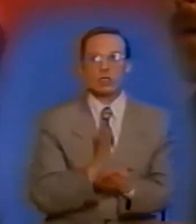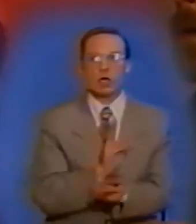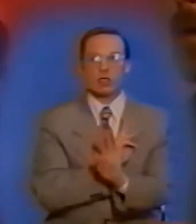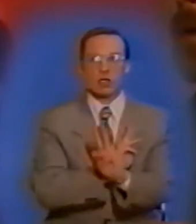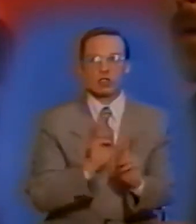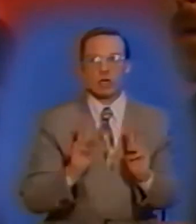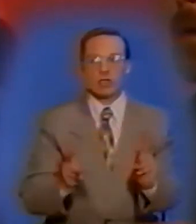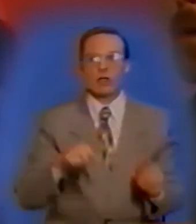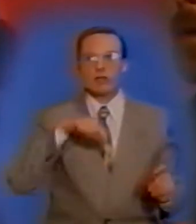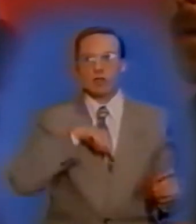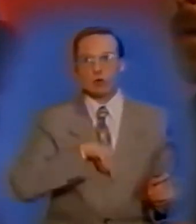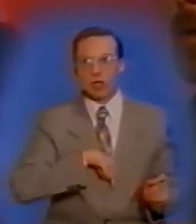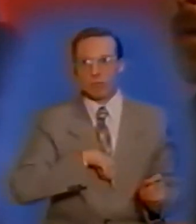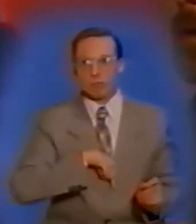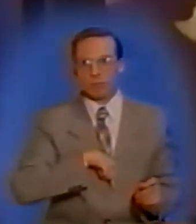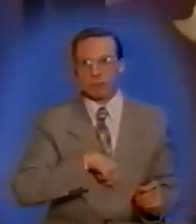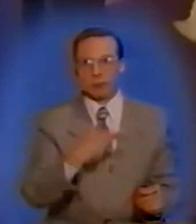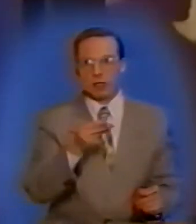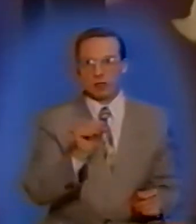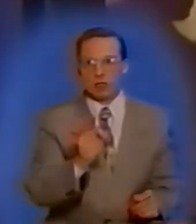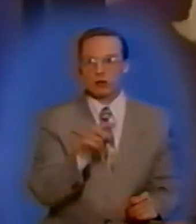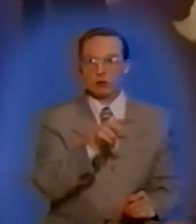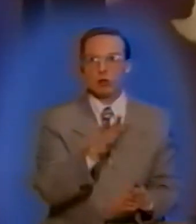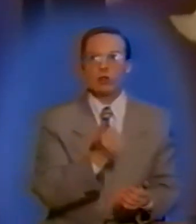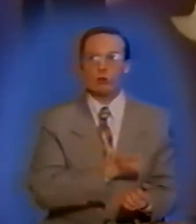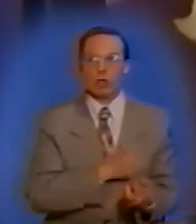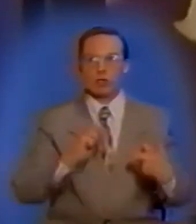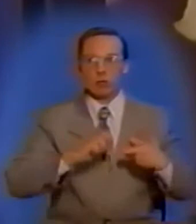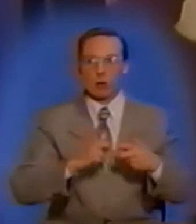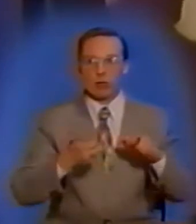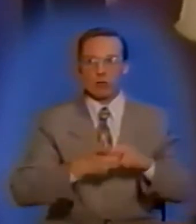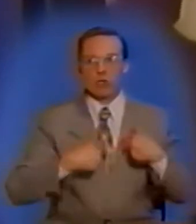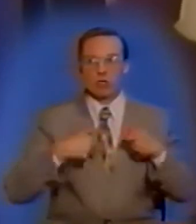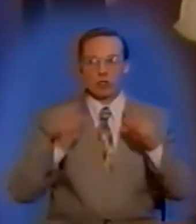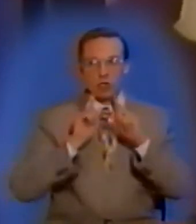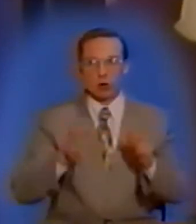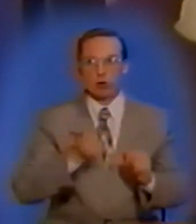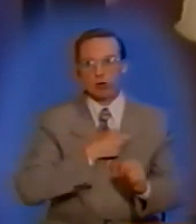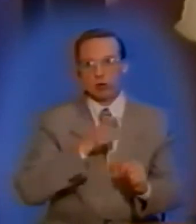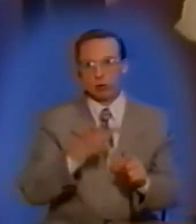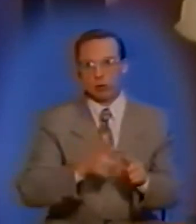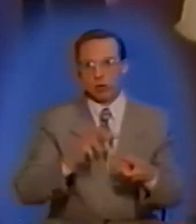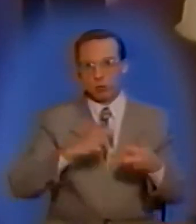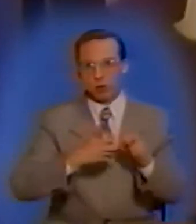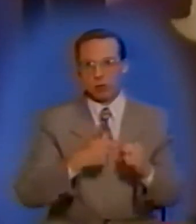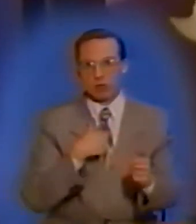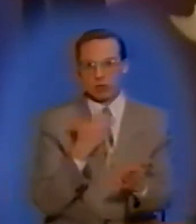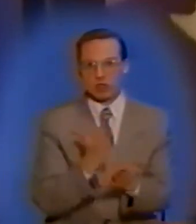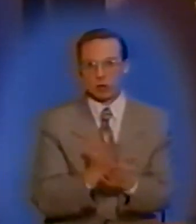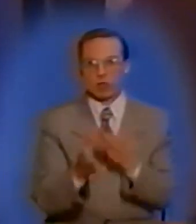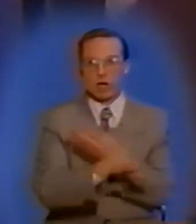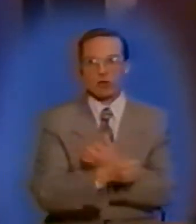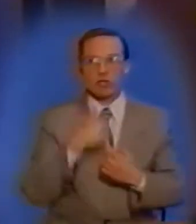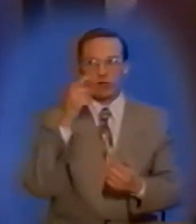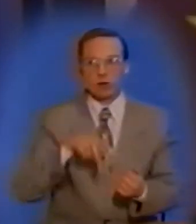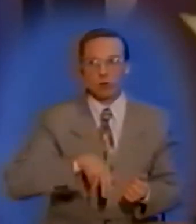kažkas vis tiek viduje, nes tu turėsi problemų ir aš tu nenori turėti problemų dėl to, kad aš esu gėjus. Nes paskui